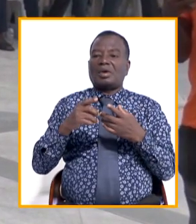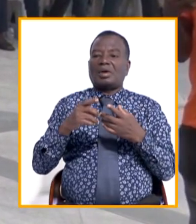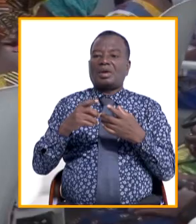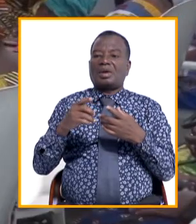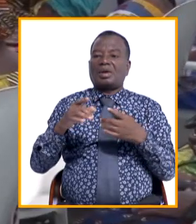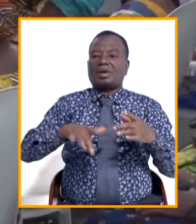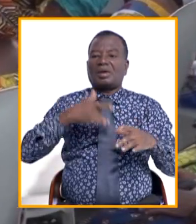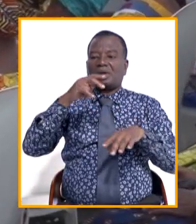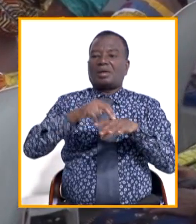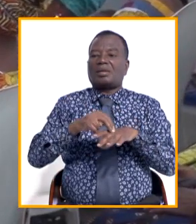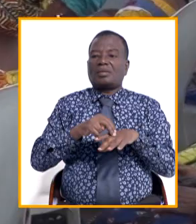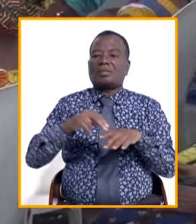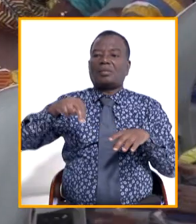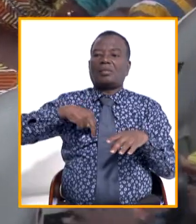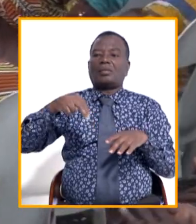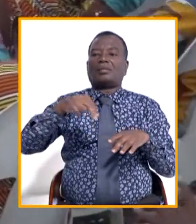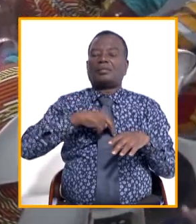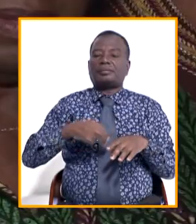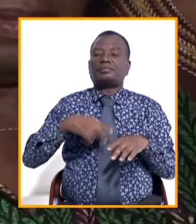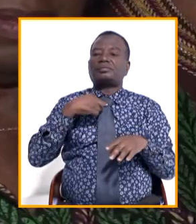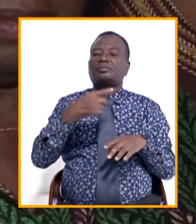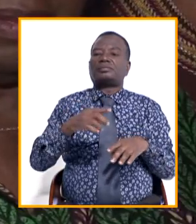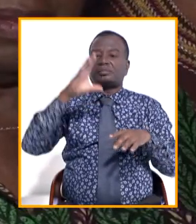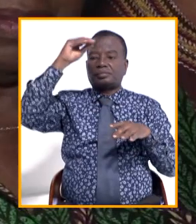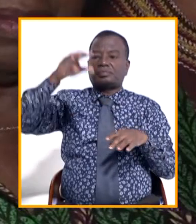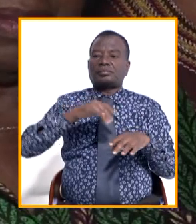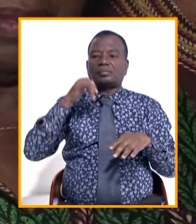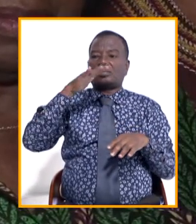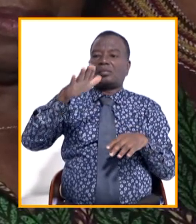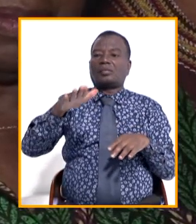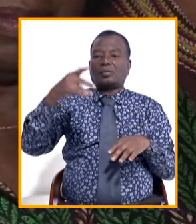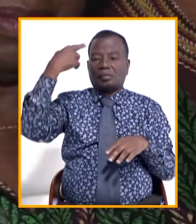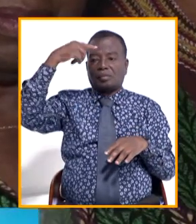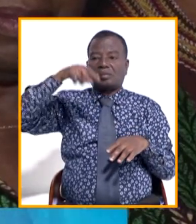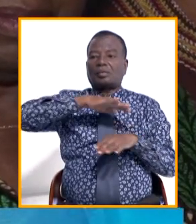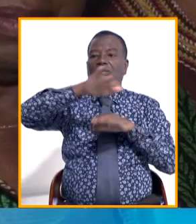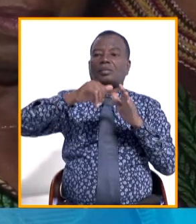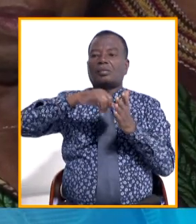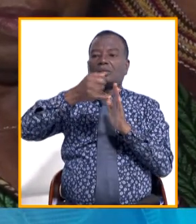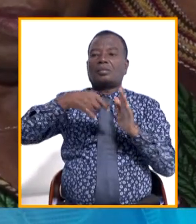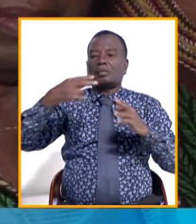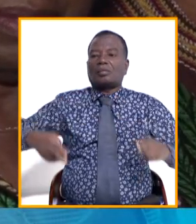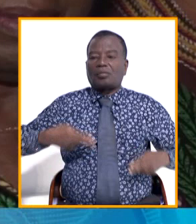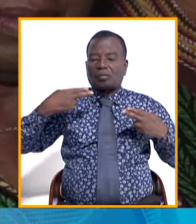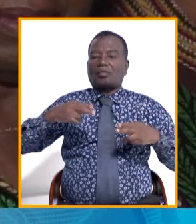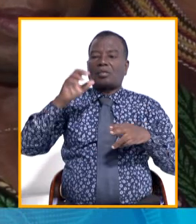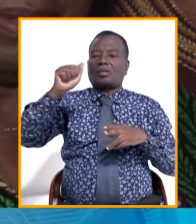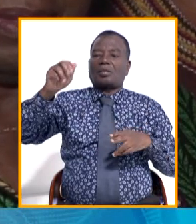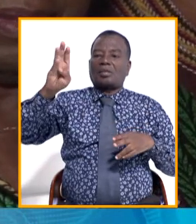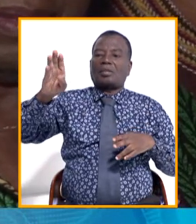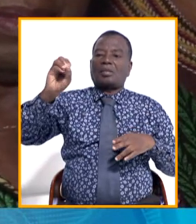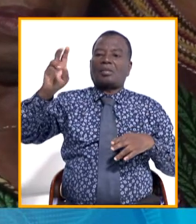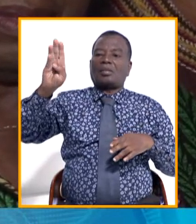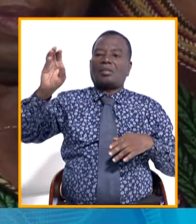la sensibilisation. Nous lançons un appel aux hommes, aux femmes, afin que tous ceux qui habitent à Bobo, tous ceux